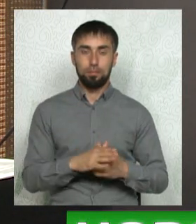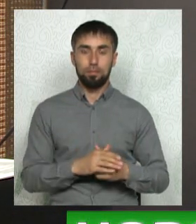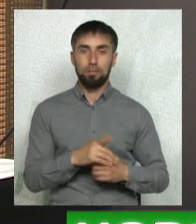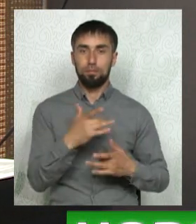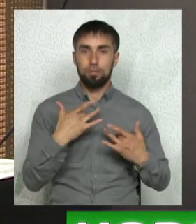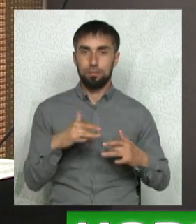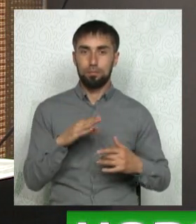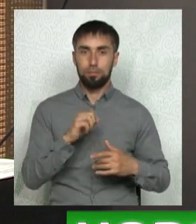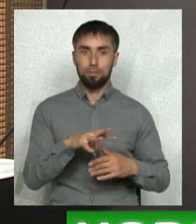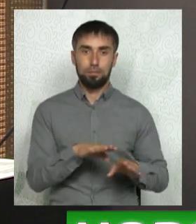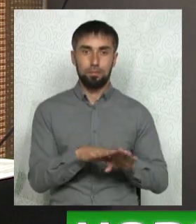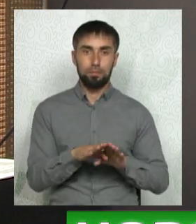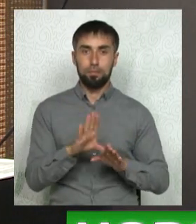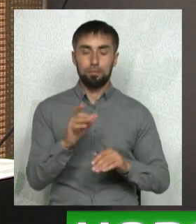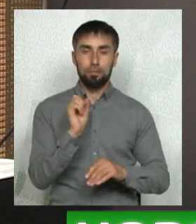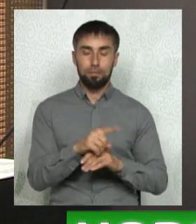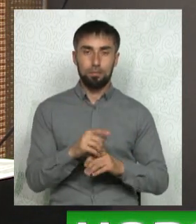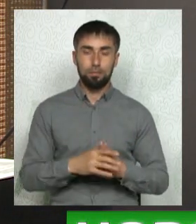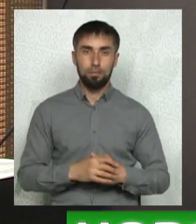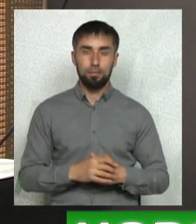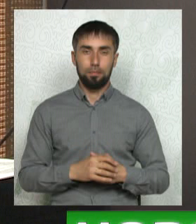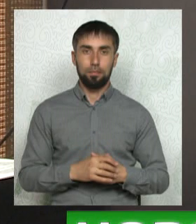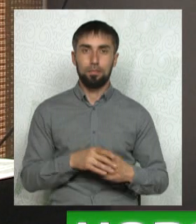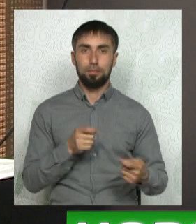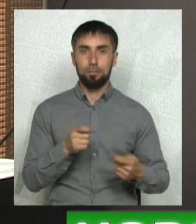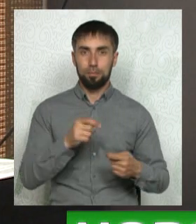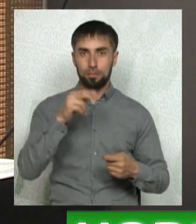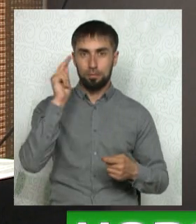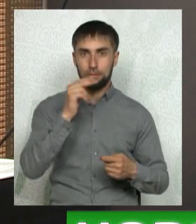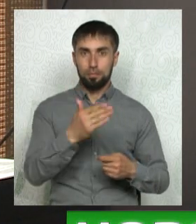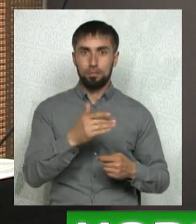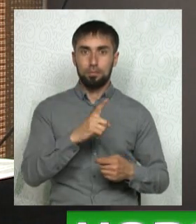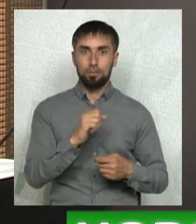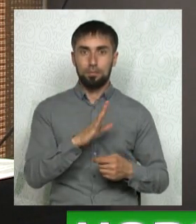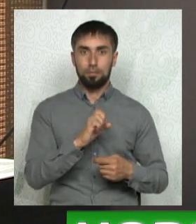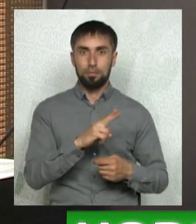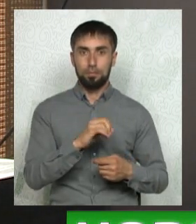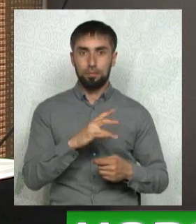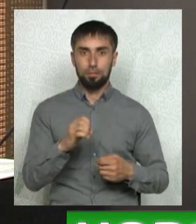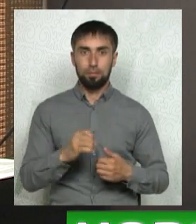увольнение там в соответствии с приказами руководителя учебных заведений.